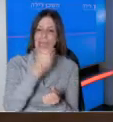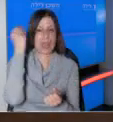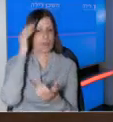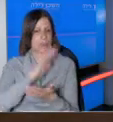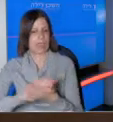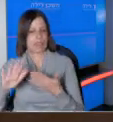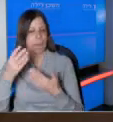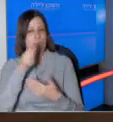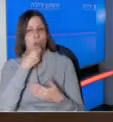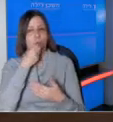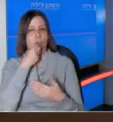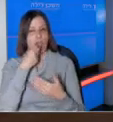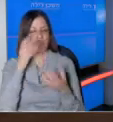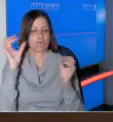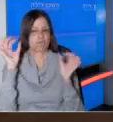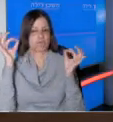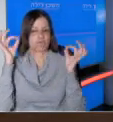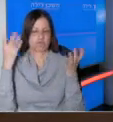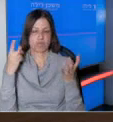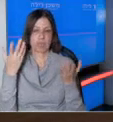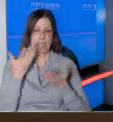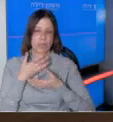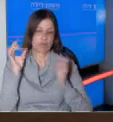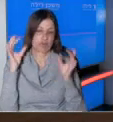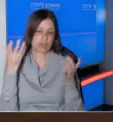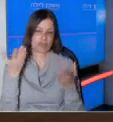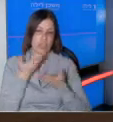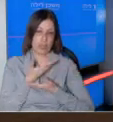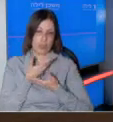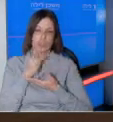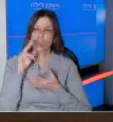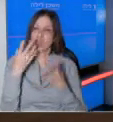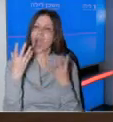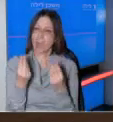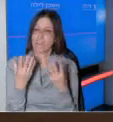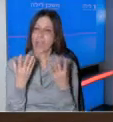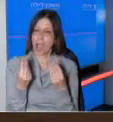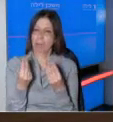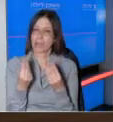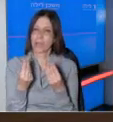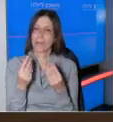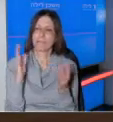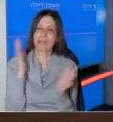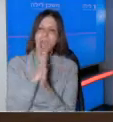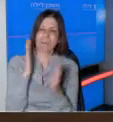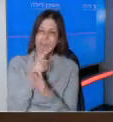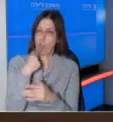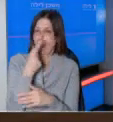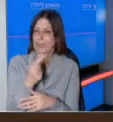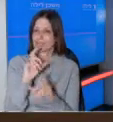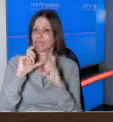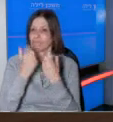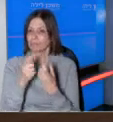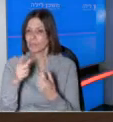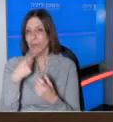חינם, האוכל המשובח שהם מקבלו. אתה יודע, יש המון המון מחבלים אומרים שעוצרים